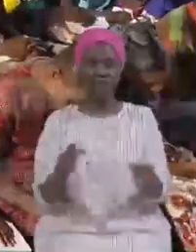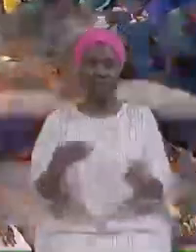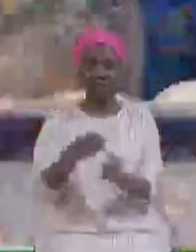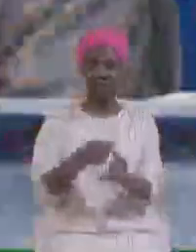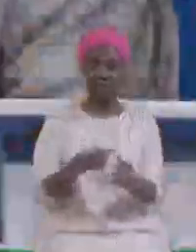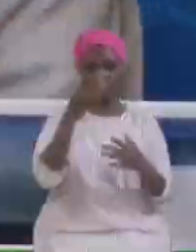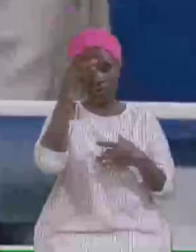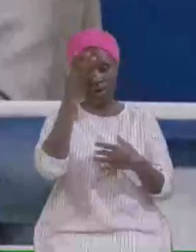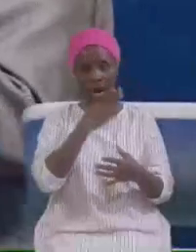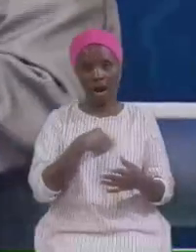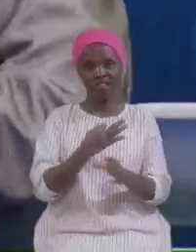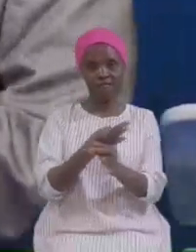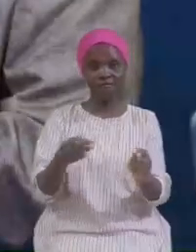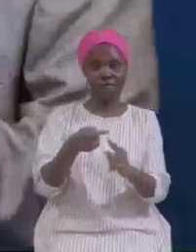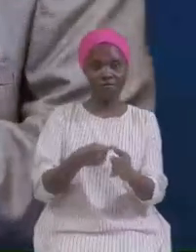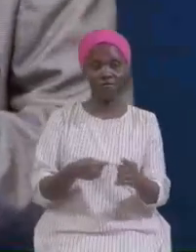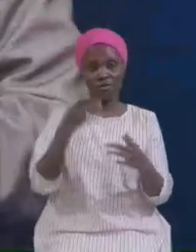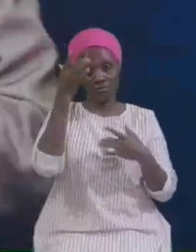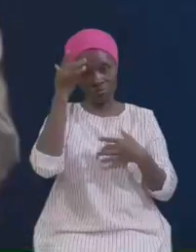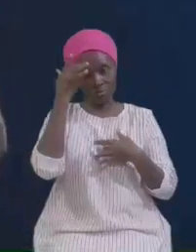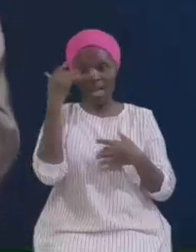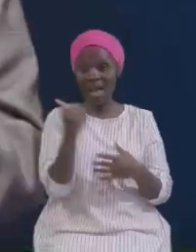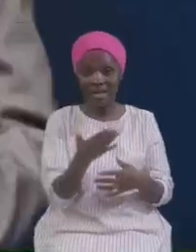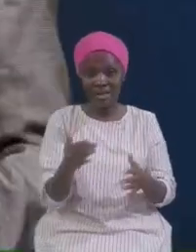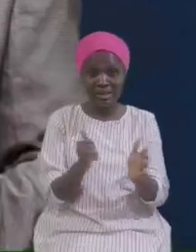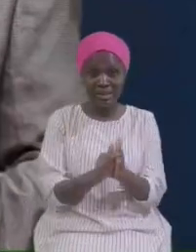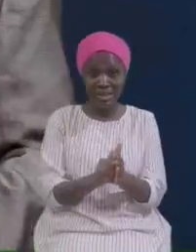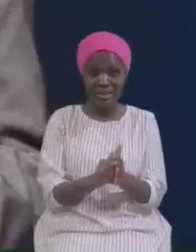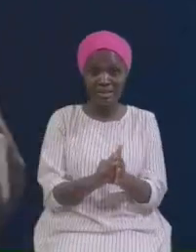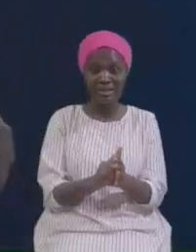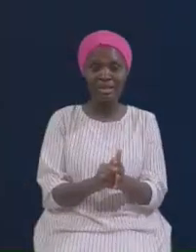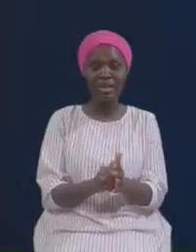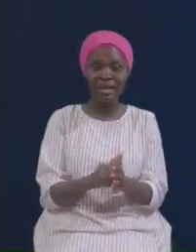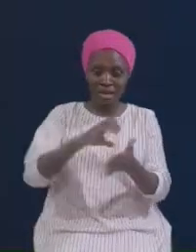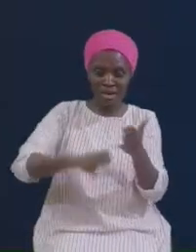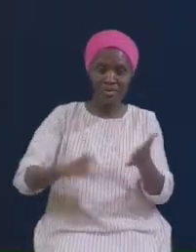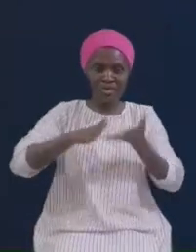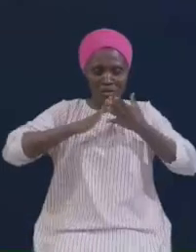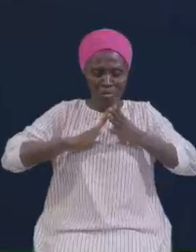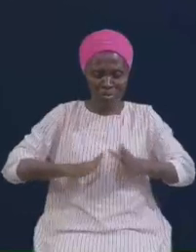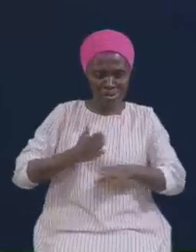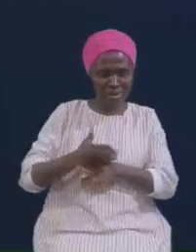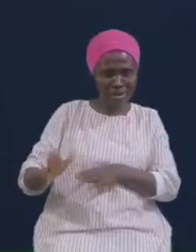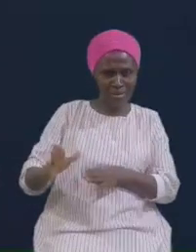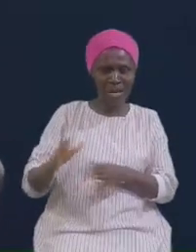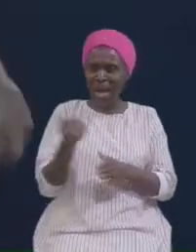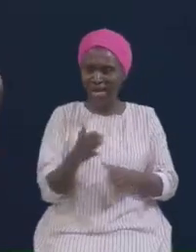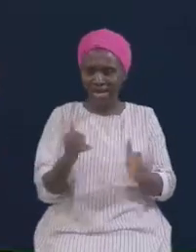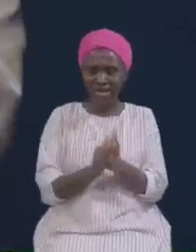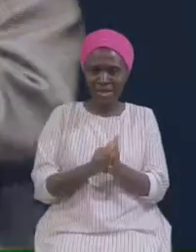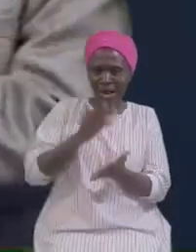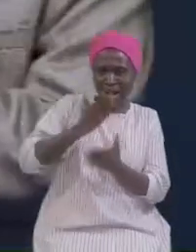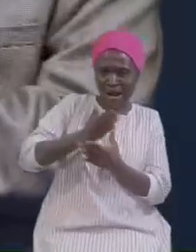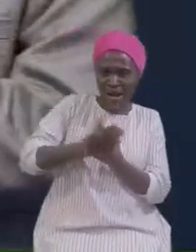la libération de l'infirmité, tout ce qui ôte ton essence, qui ôte ta